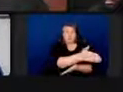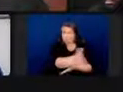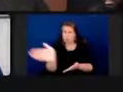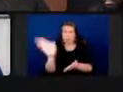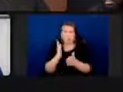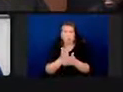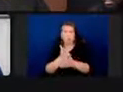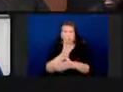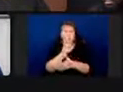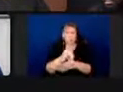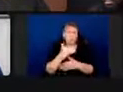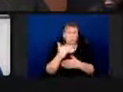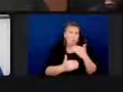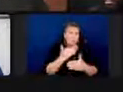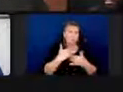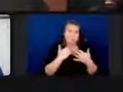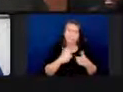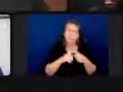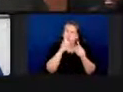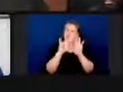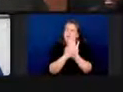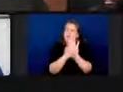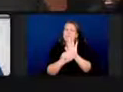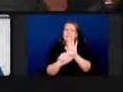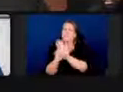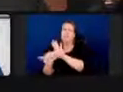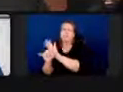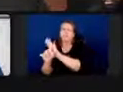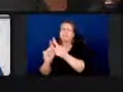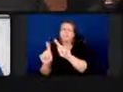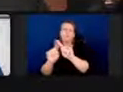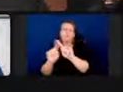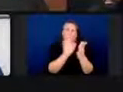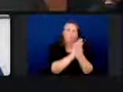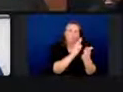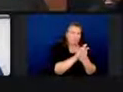ومن المهم أن نتعلم من هذه المدارس،